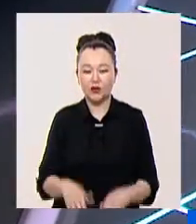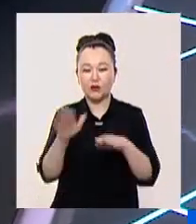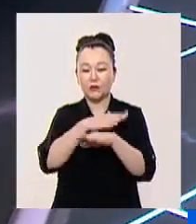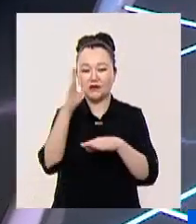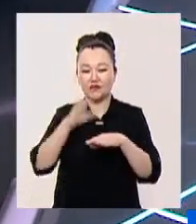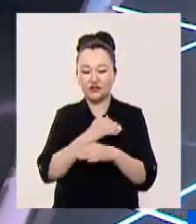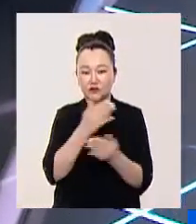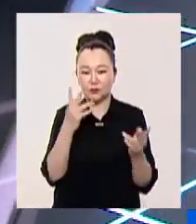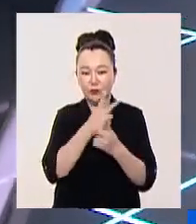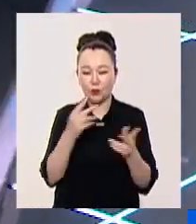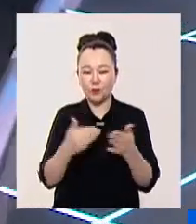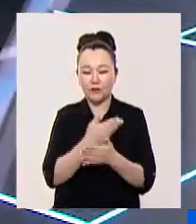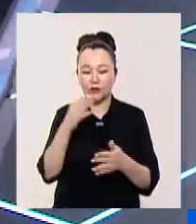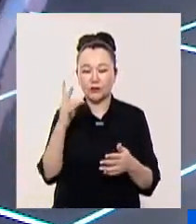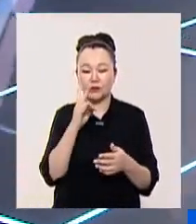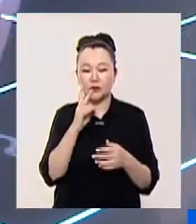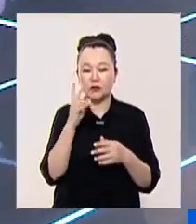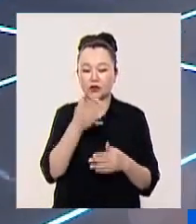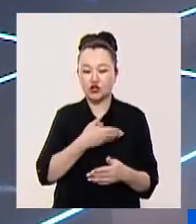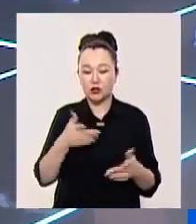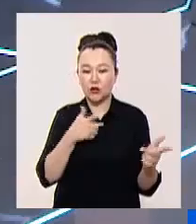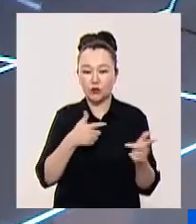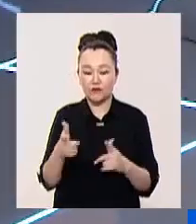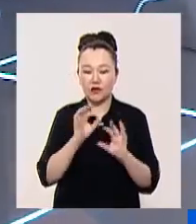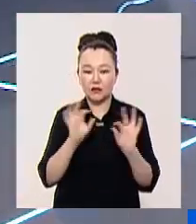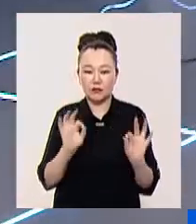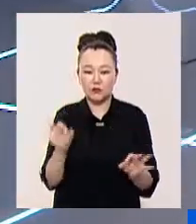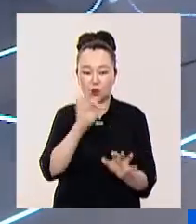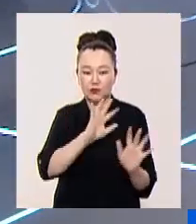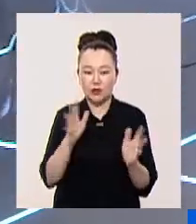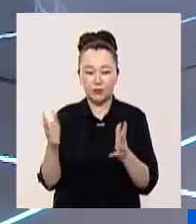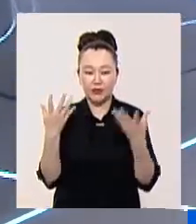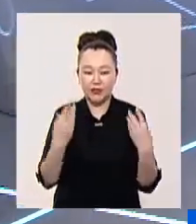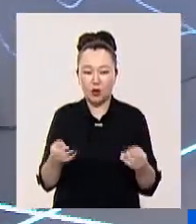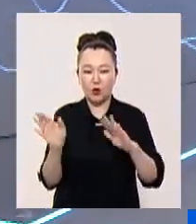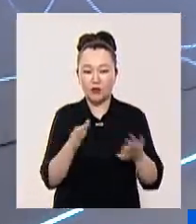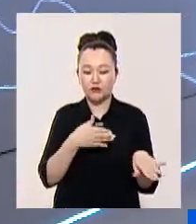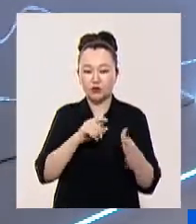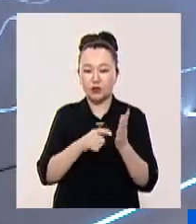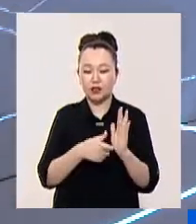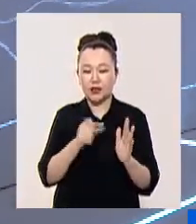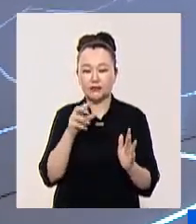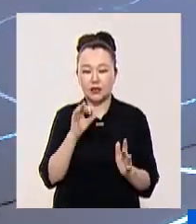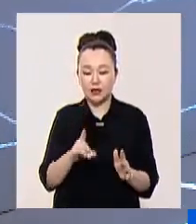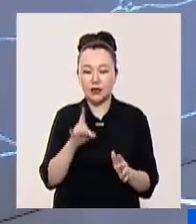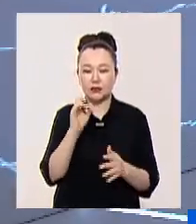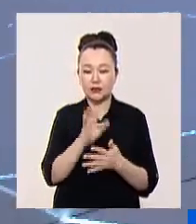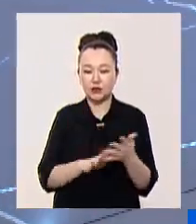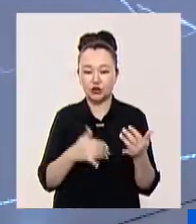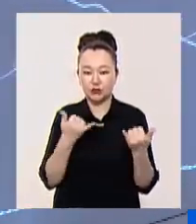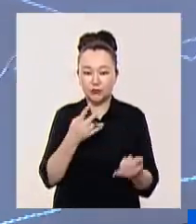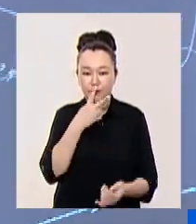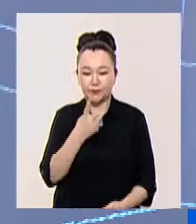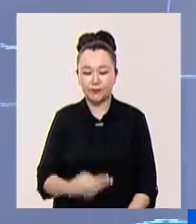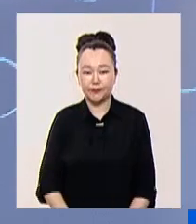Добрый вечер. Вы смотрите новости Информбюро. Наши корреспонденты уже готовы рассказать о событиях дня уходящего. В студии Аскар Миндыбаев. И смотрите прямо